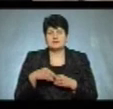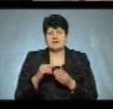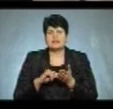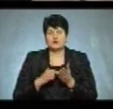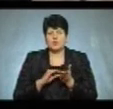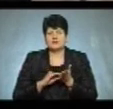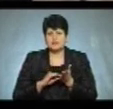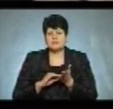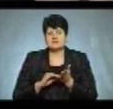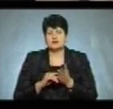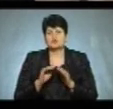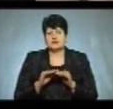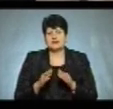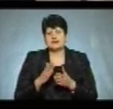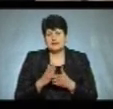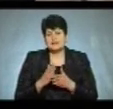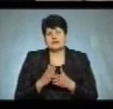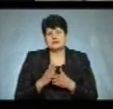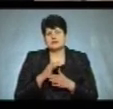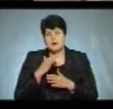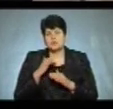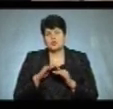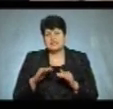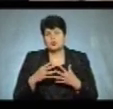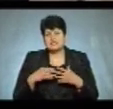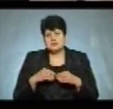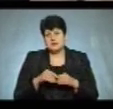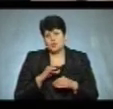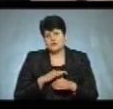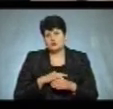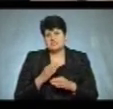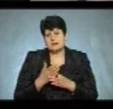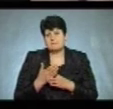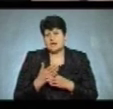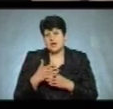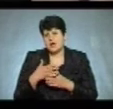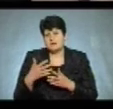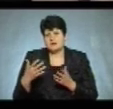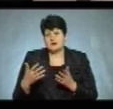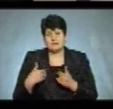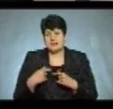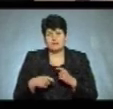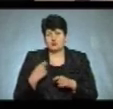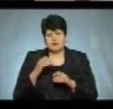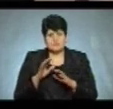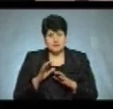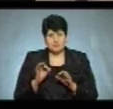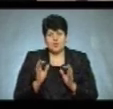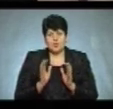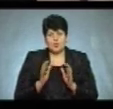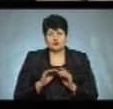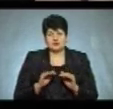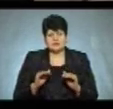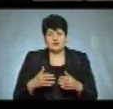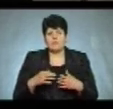довідка, де писав, що людина є з багатодітної сім'ї чи дитина, і щоб користувалися далі пільгами, навіть, і ми, щоб не порушувати закон про охорону дитинства,